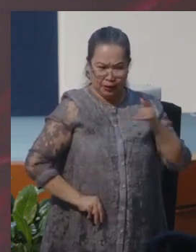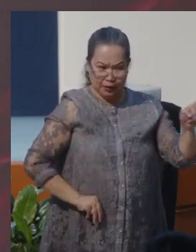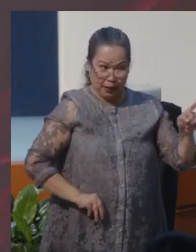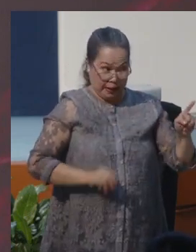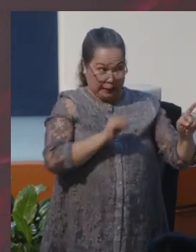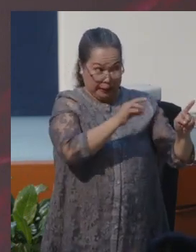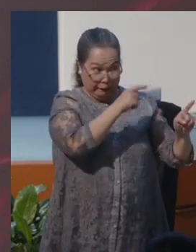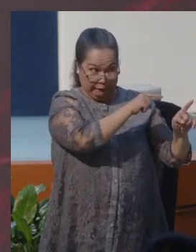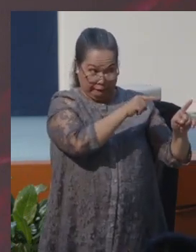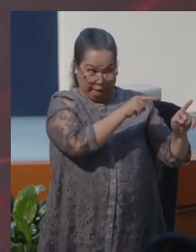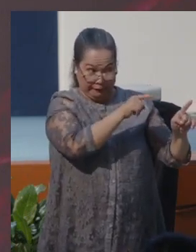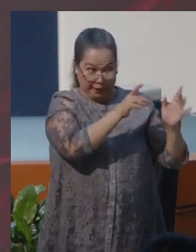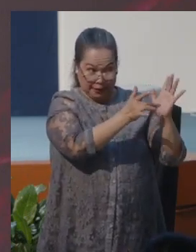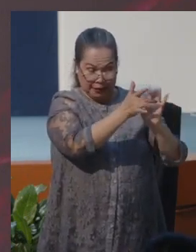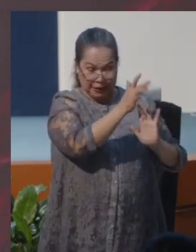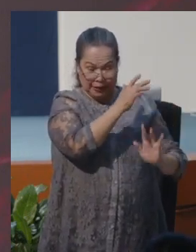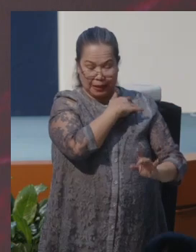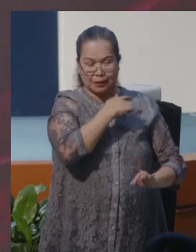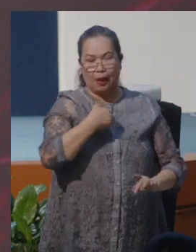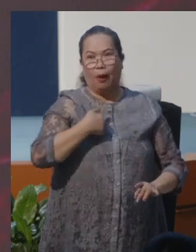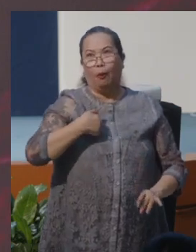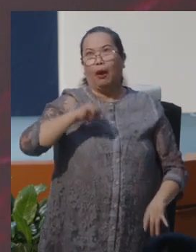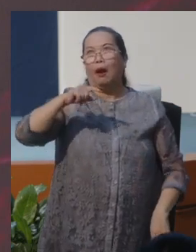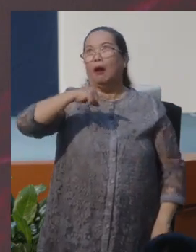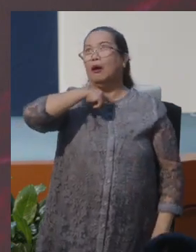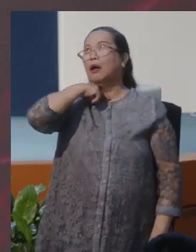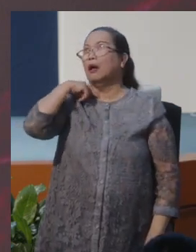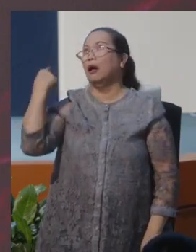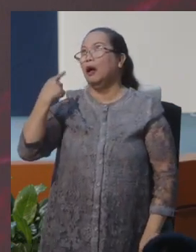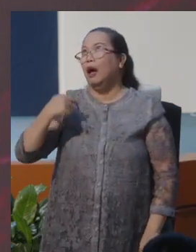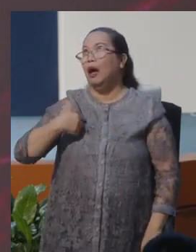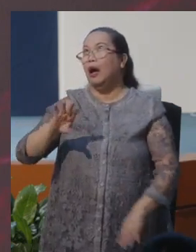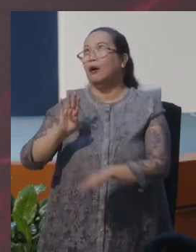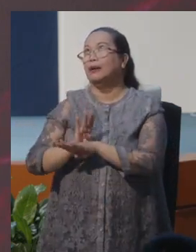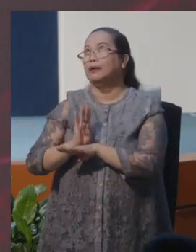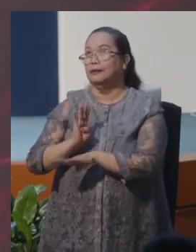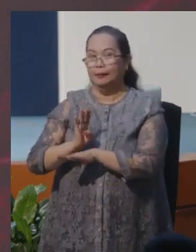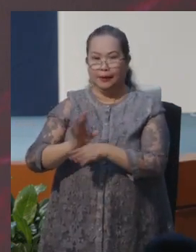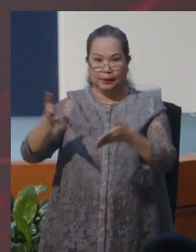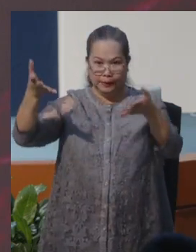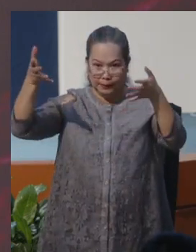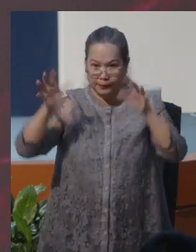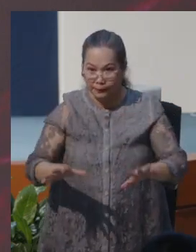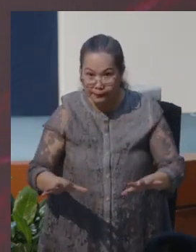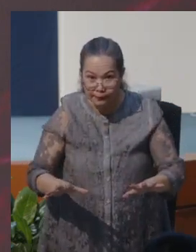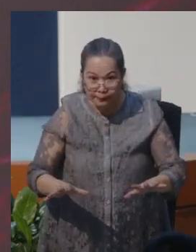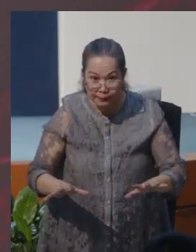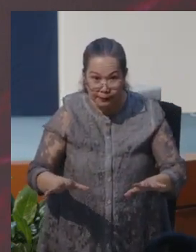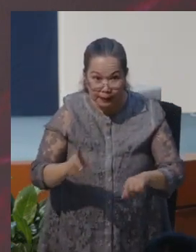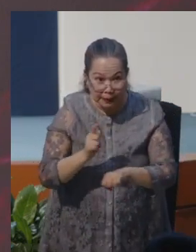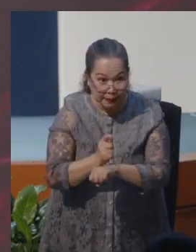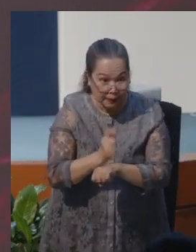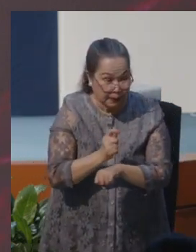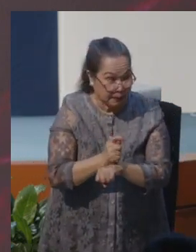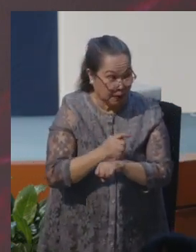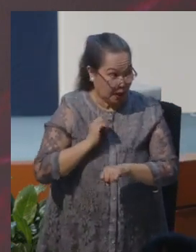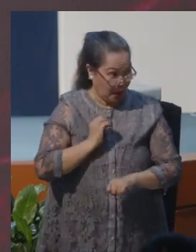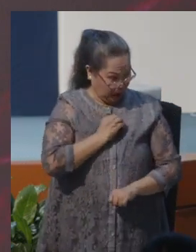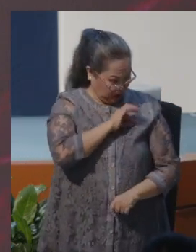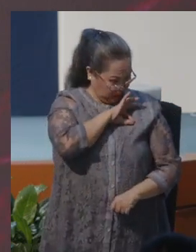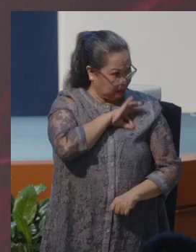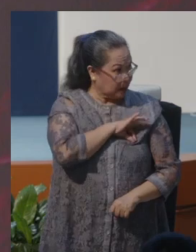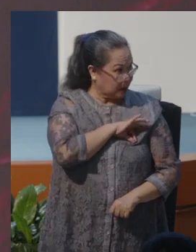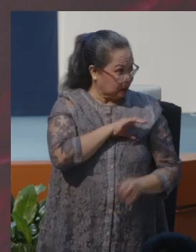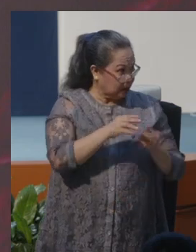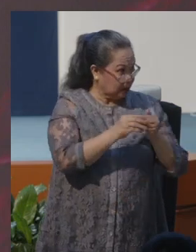ang Mesiyas, patay na tayo. Wala na ang ating negosyo sa templo. Mawawala na ang ating posisyon at pribilehiyo bilang